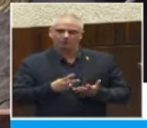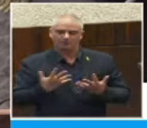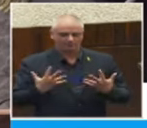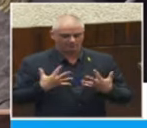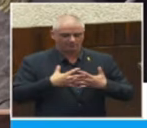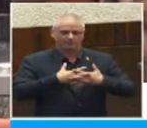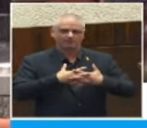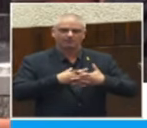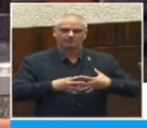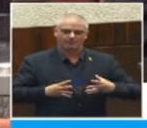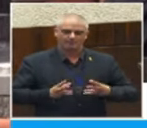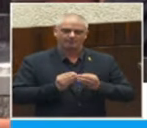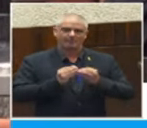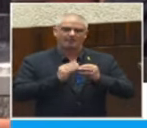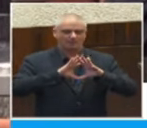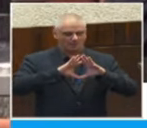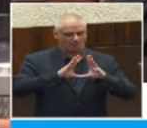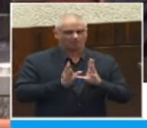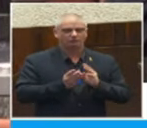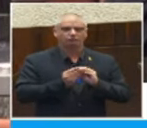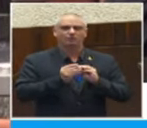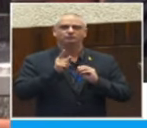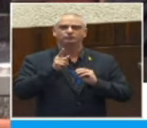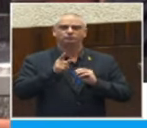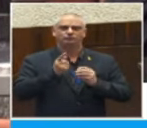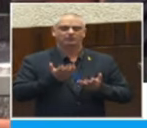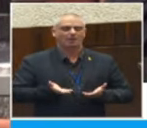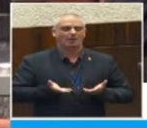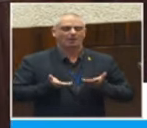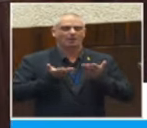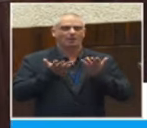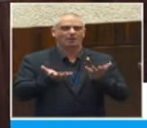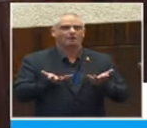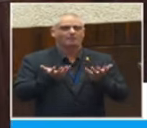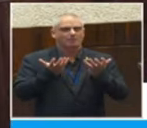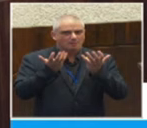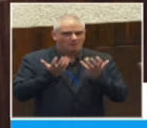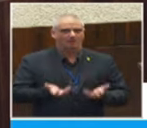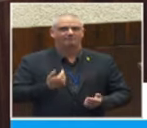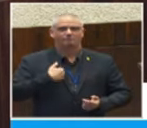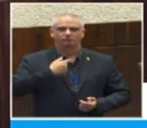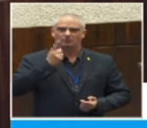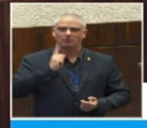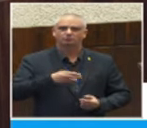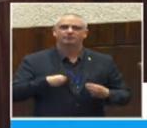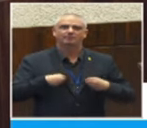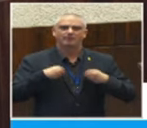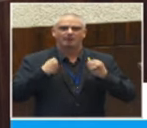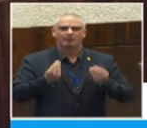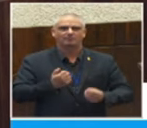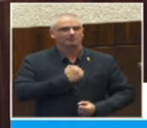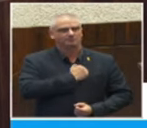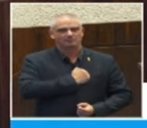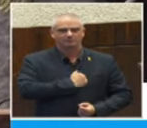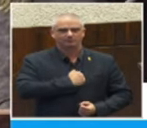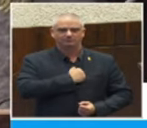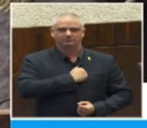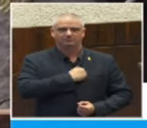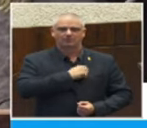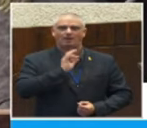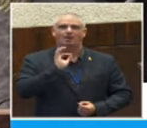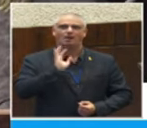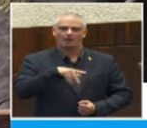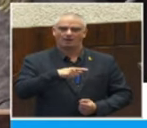את השלם שהוא הקורבן הכבד שאנו נאלצים להקריב בצער על מזבח